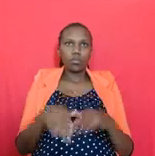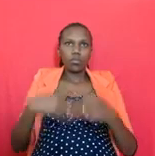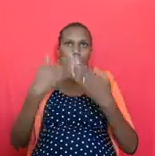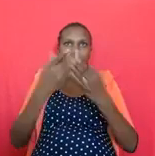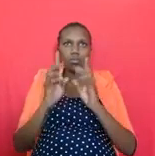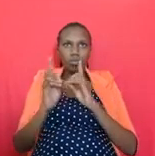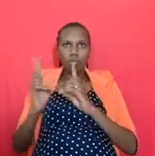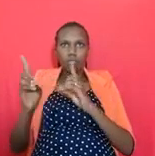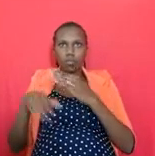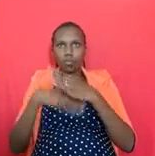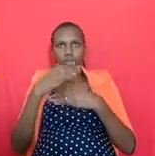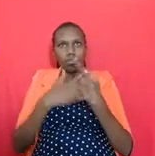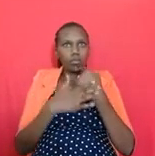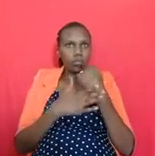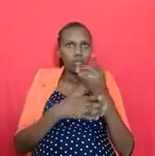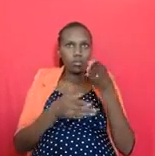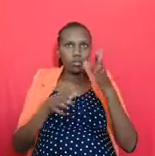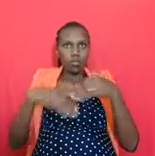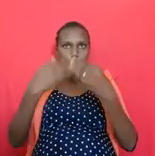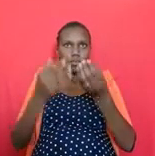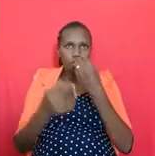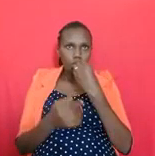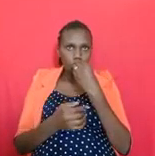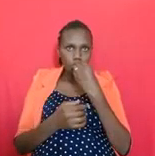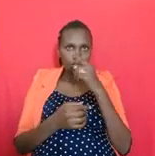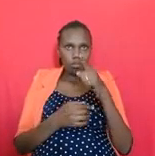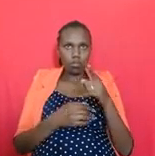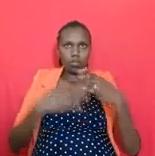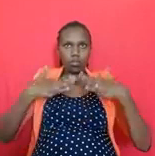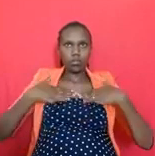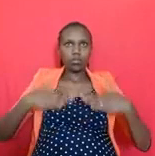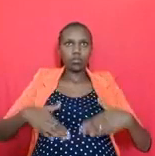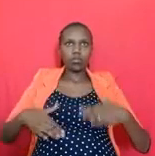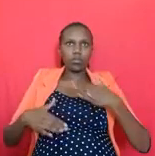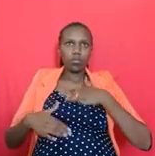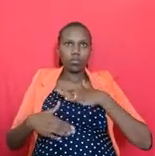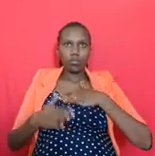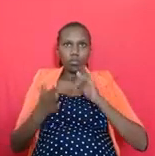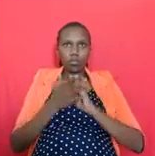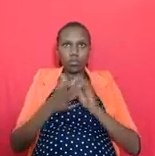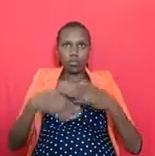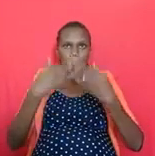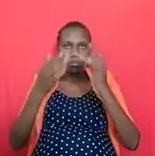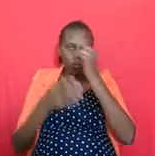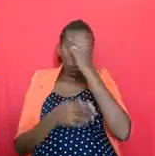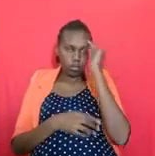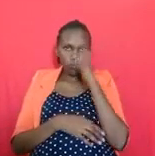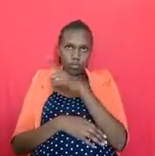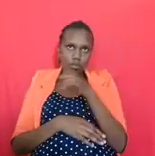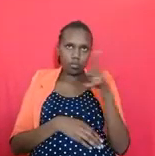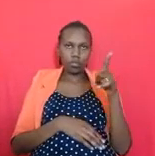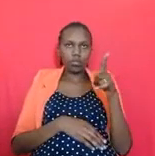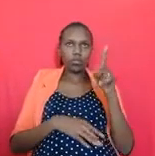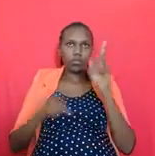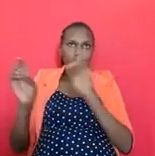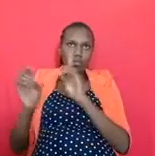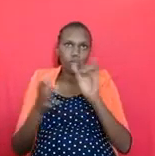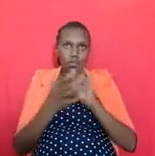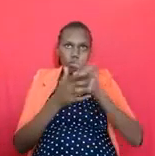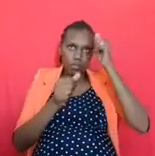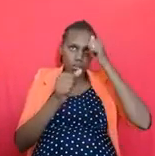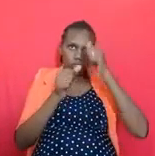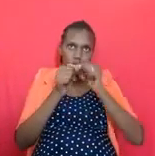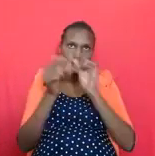kiunegera arutwo ake akimera kai muri uyu niguo mwiri wako uria uheanitwo ni undu wanyu ikagai uyu